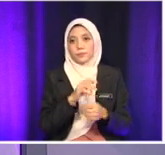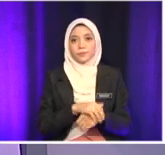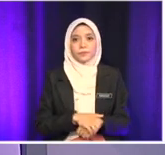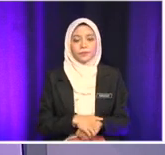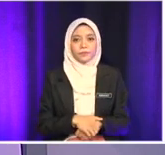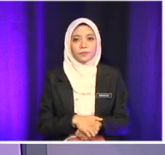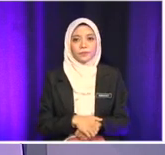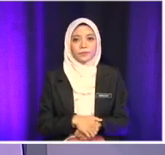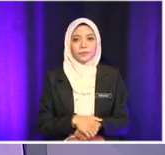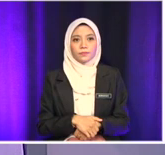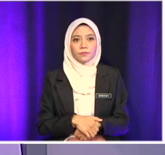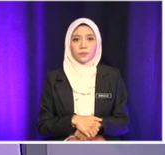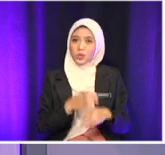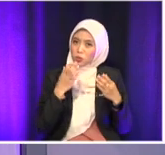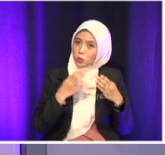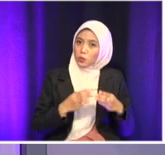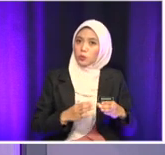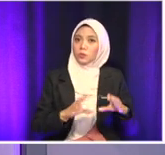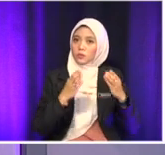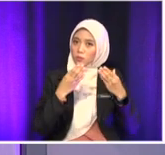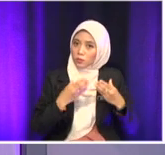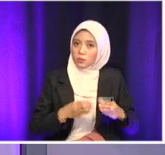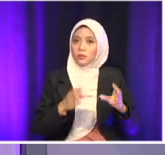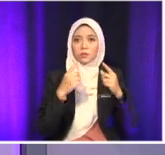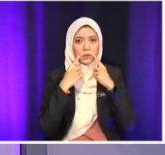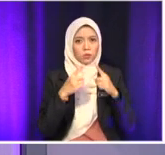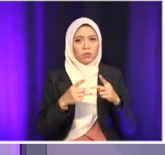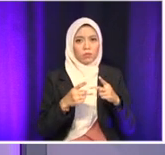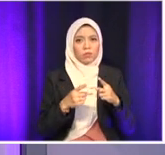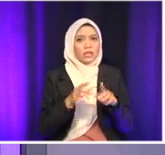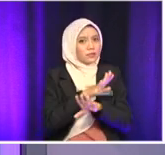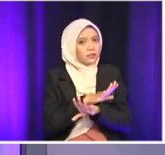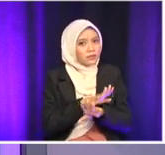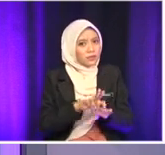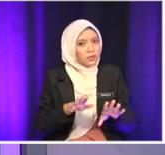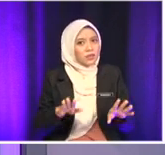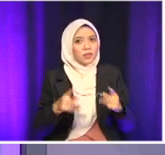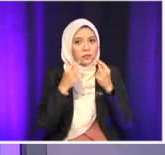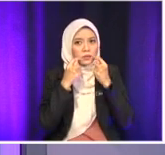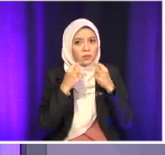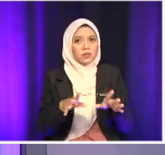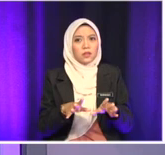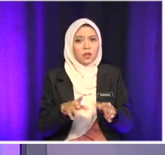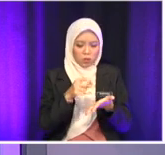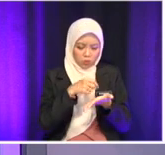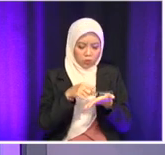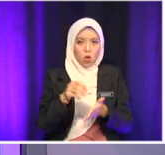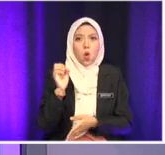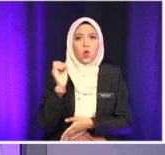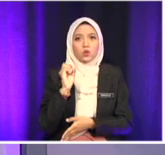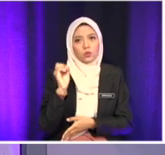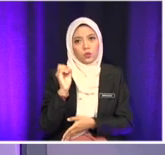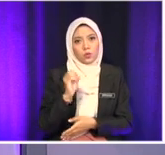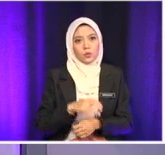yang ketiga cubo juga menjawab jangan tinggal kosong walaupun saat itu kita rasa terlalu suka dan Terlalu